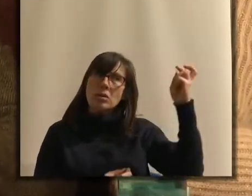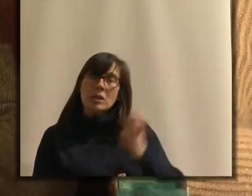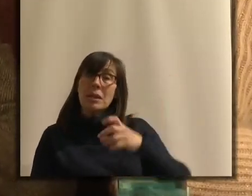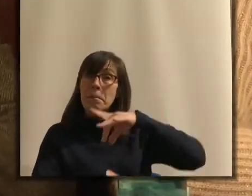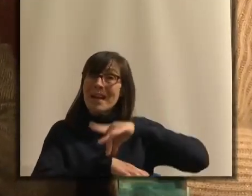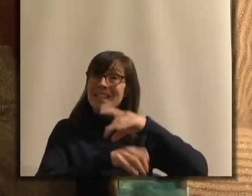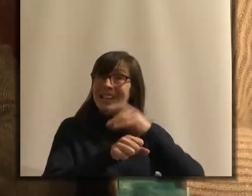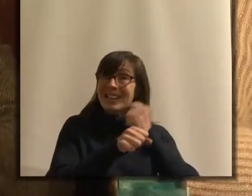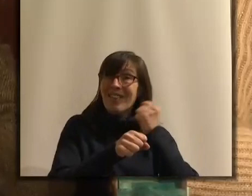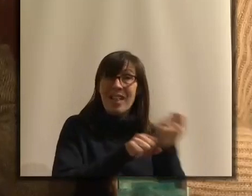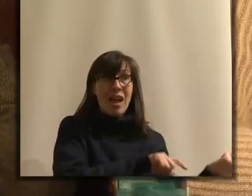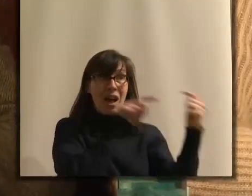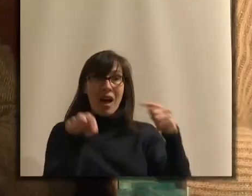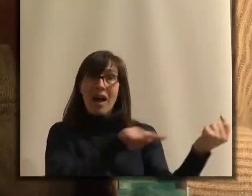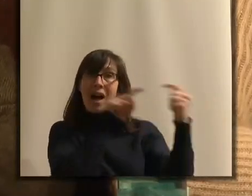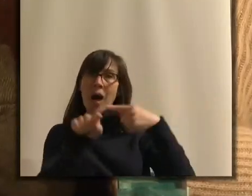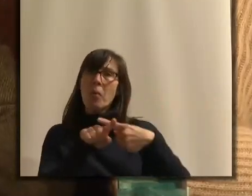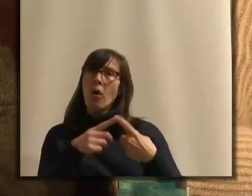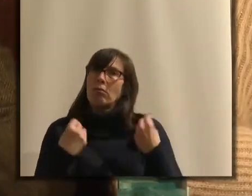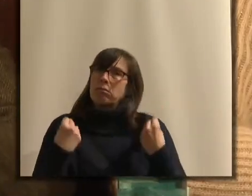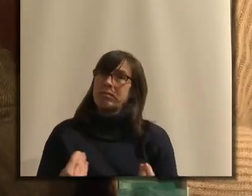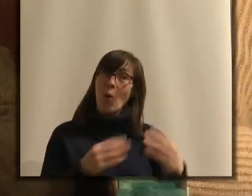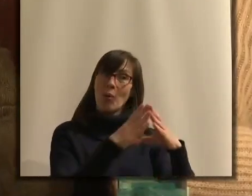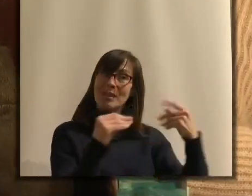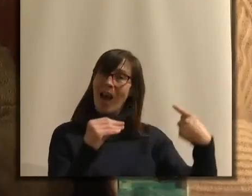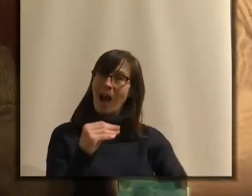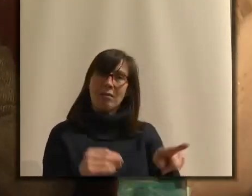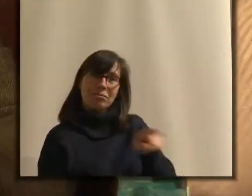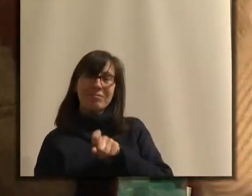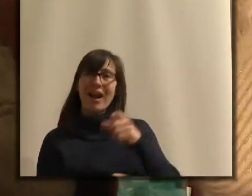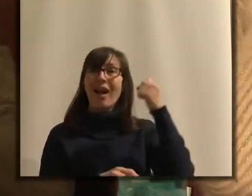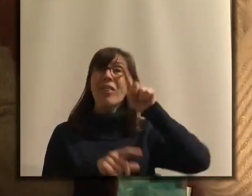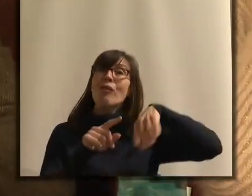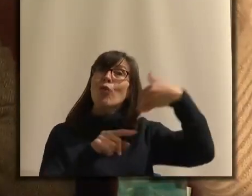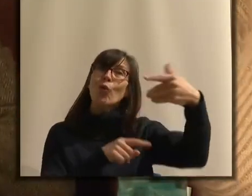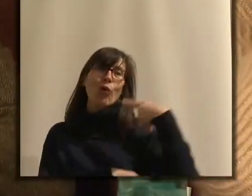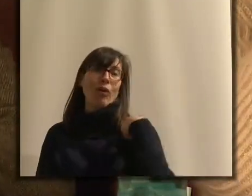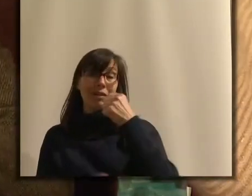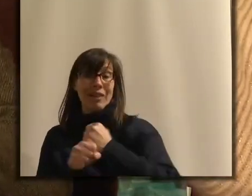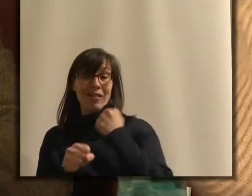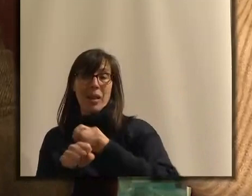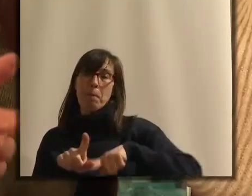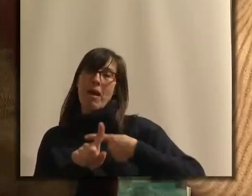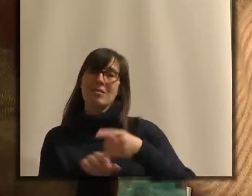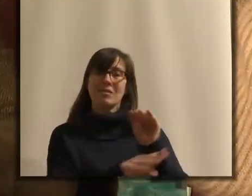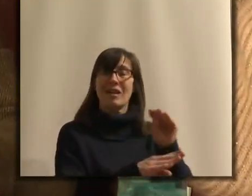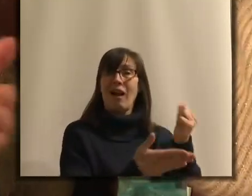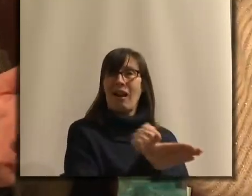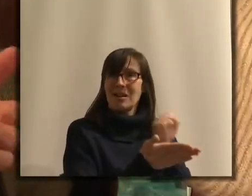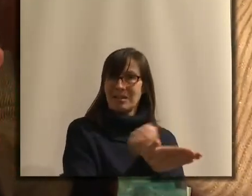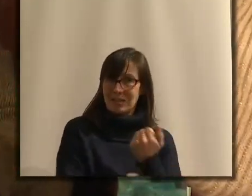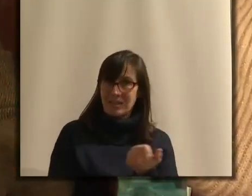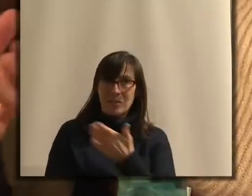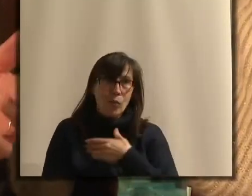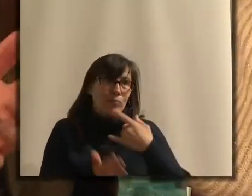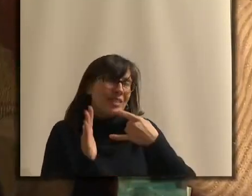treballar dient que venen a Vic perquè, com té universitat, podran donar classes a part de la seva activitat assistencial. Tenim un centre